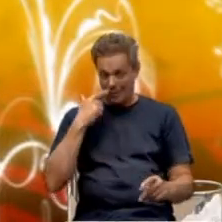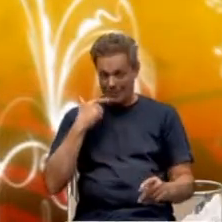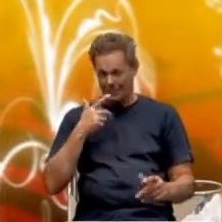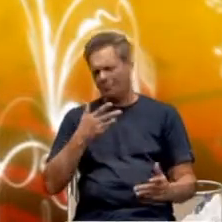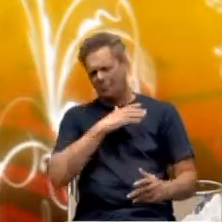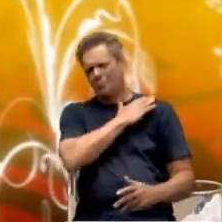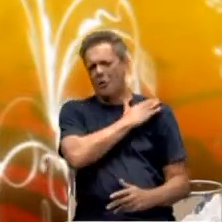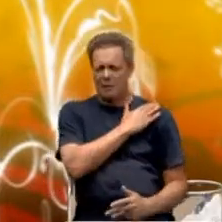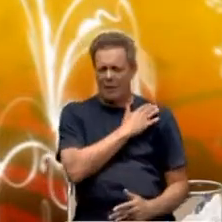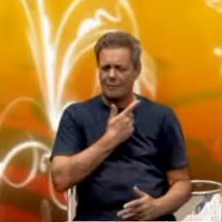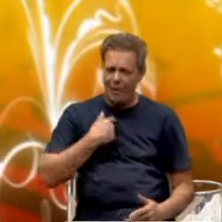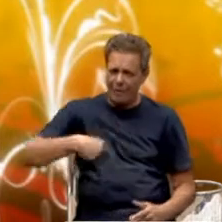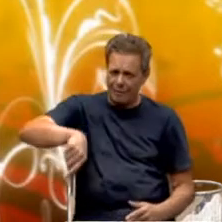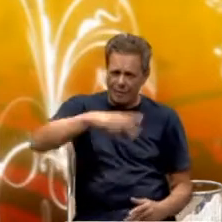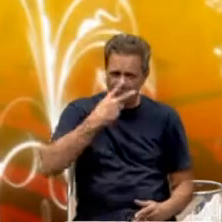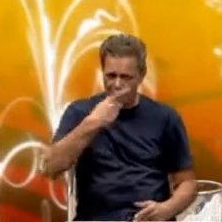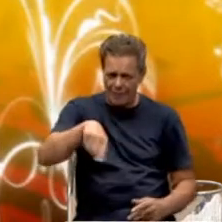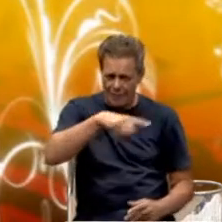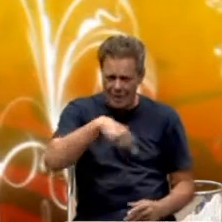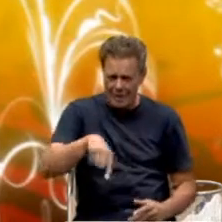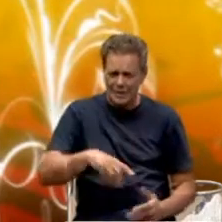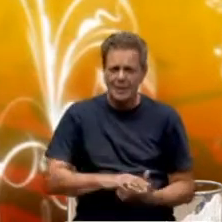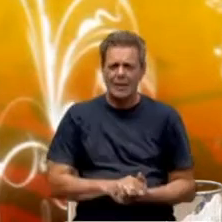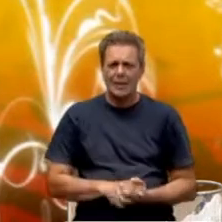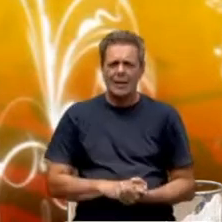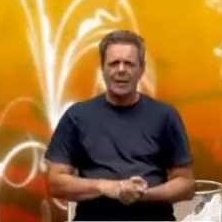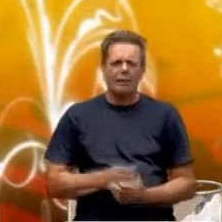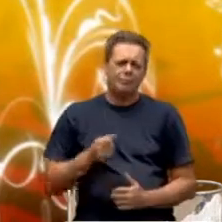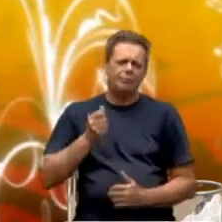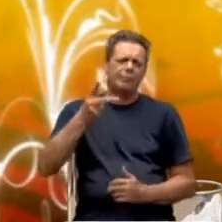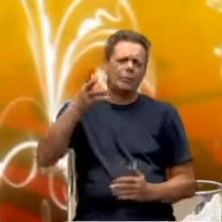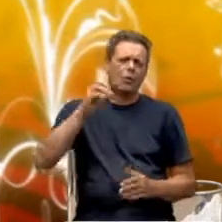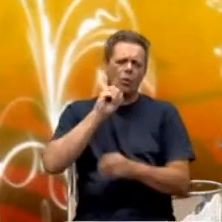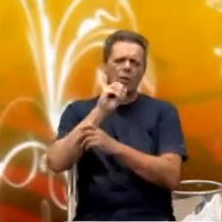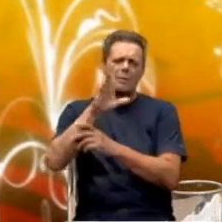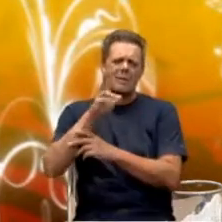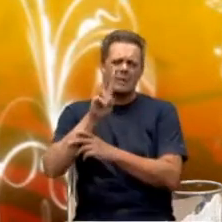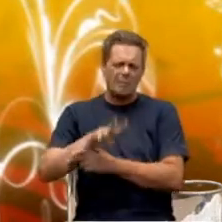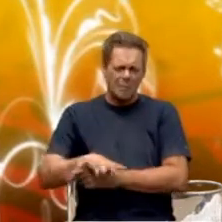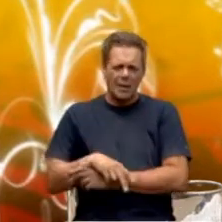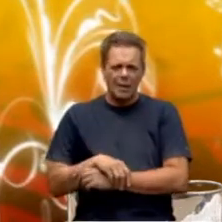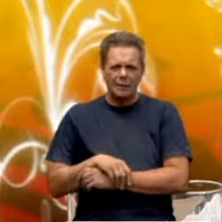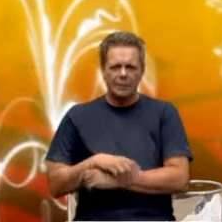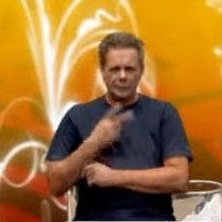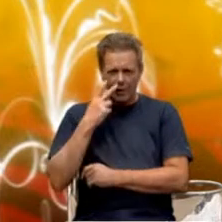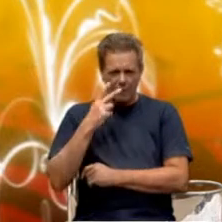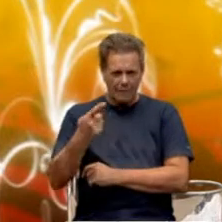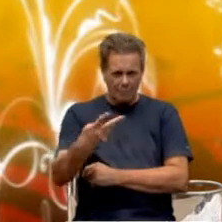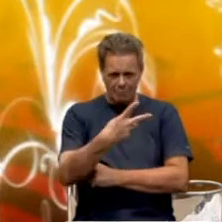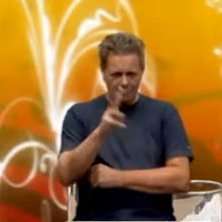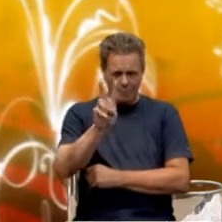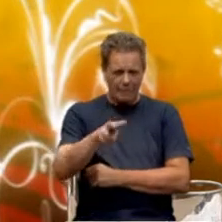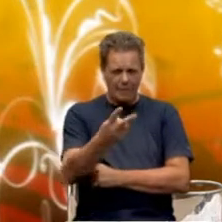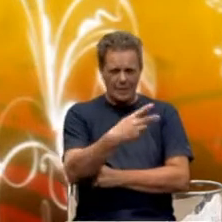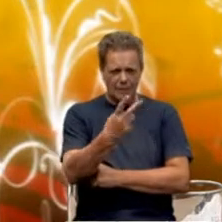Ali kad vas vidim, mogu vam reći koliko god sam emisija imala, evo do sad sam imala 450 emisija, ja vam kažem da